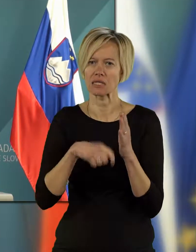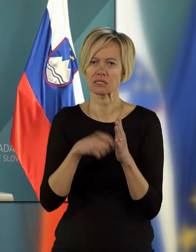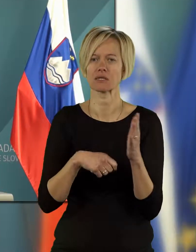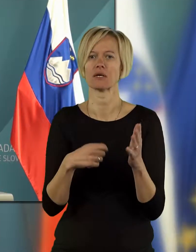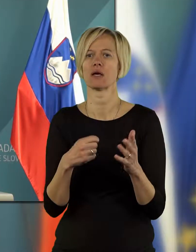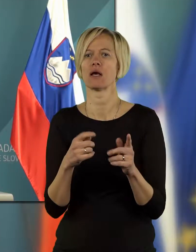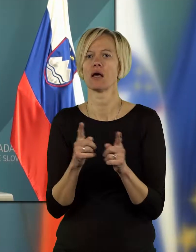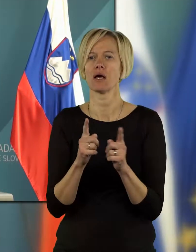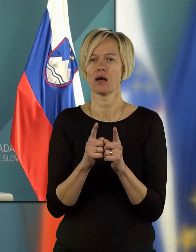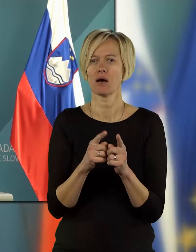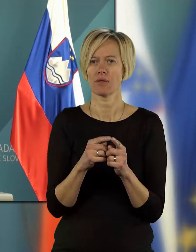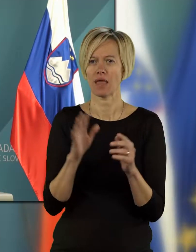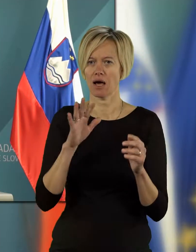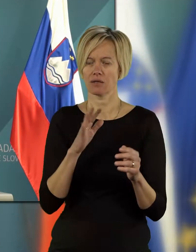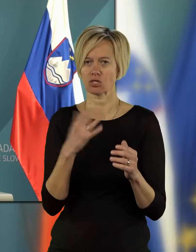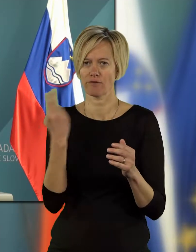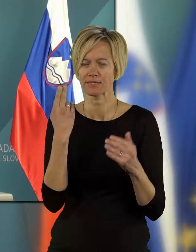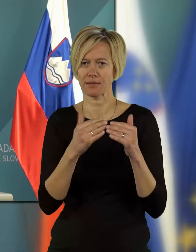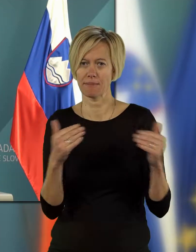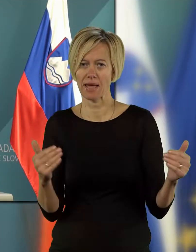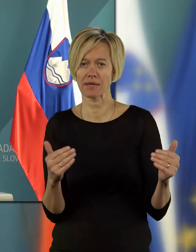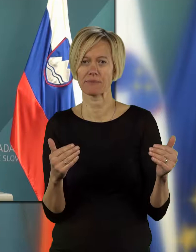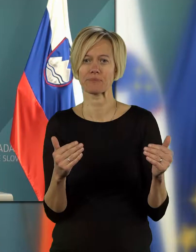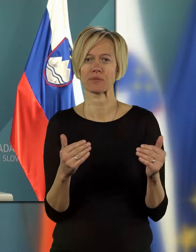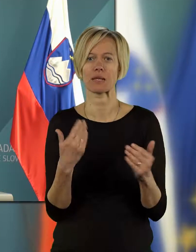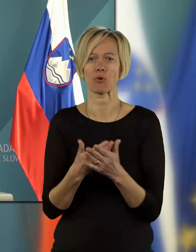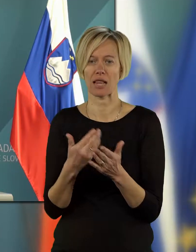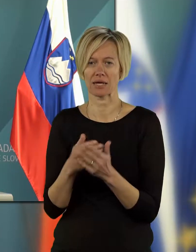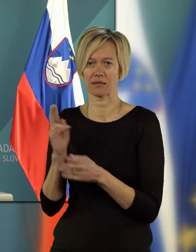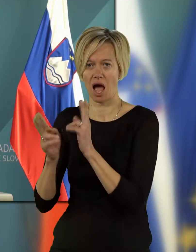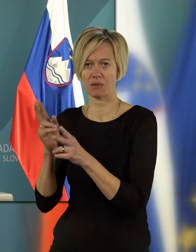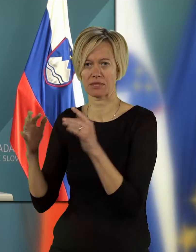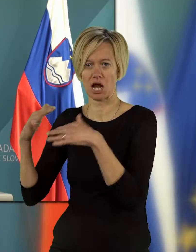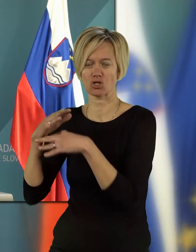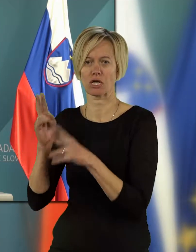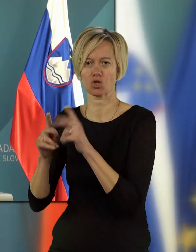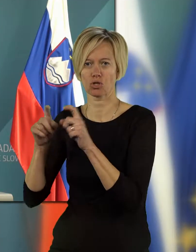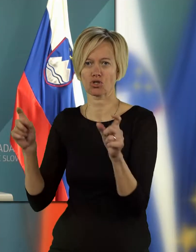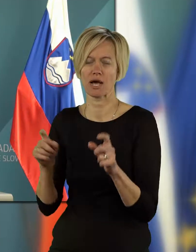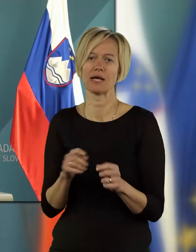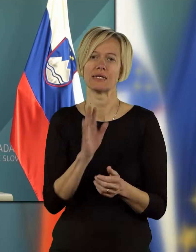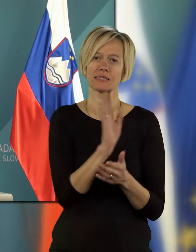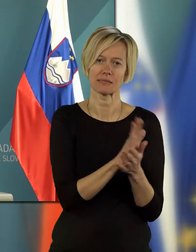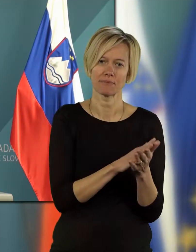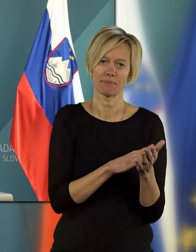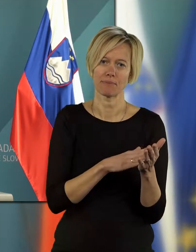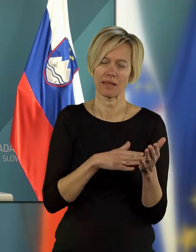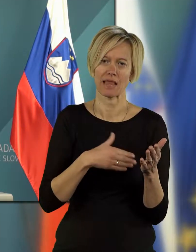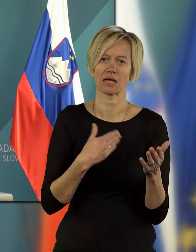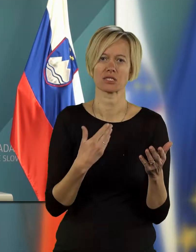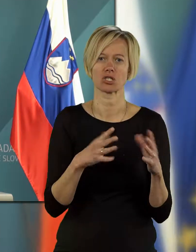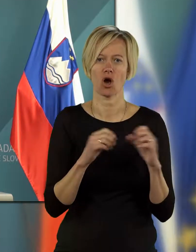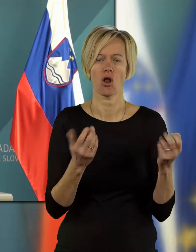Republiki Sloveniji na podlagi razsodbe arbitražnega sodišča. Z implementacijo seveda lahko nadaljuje tako